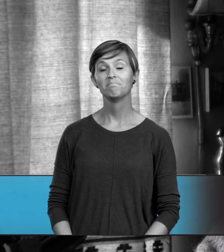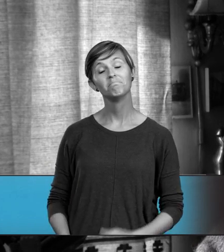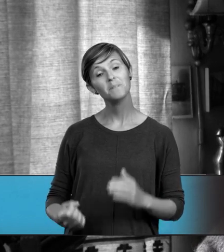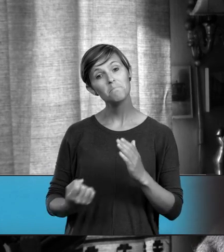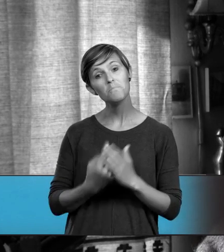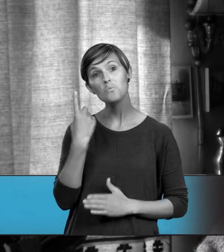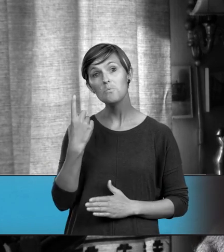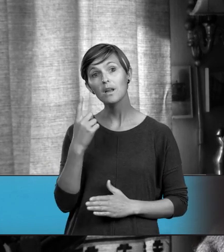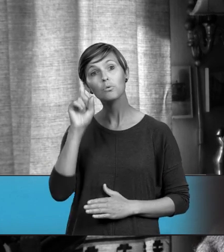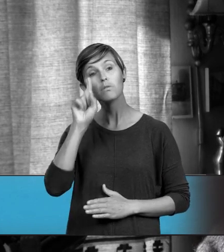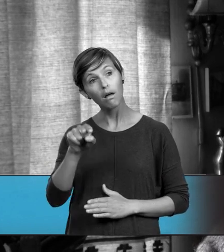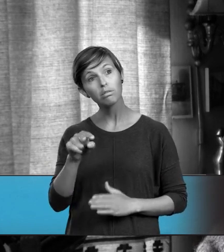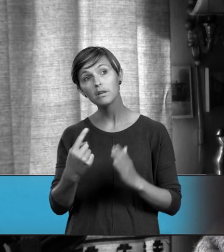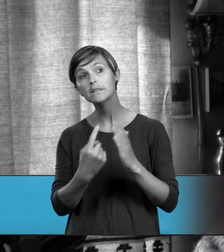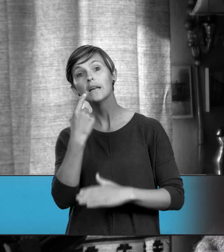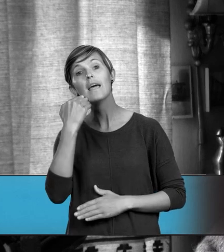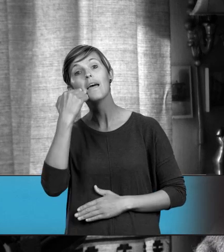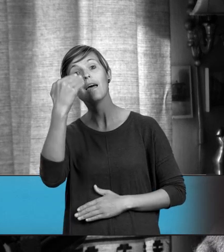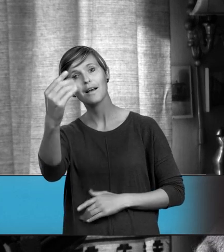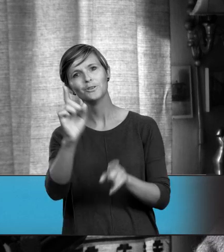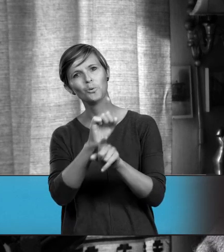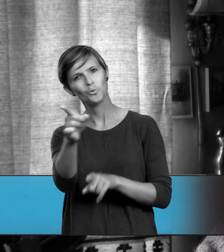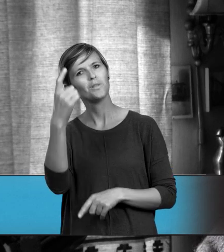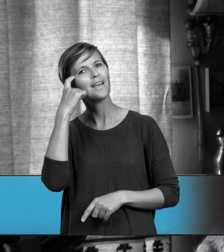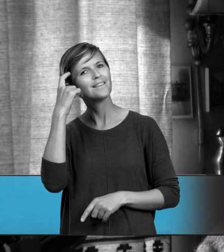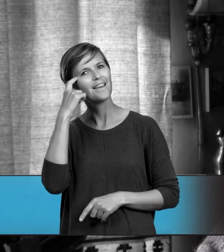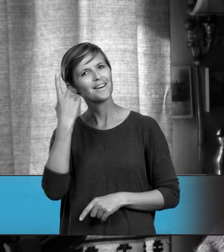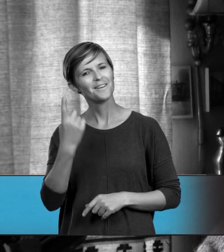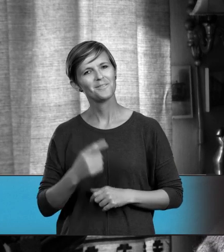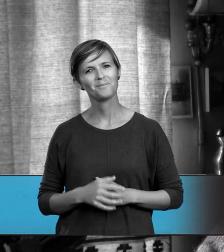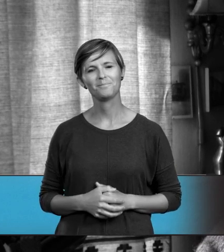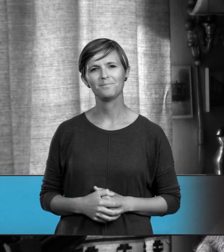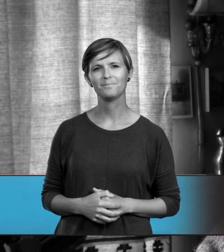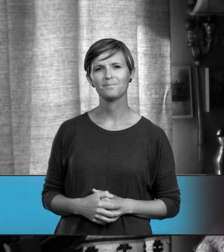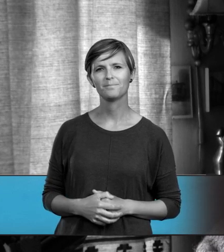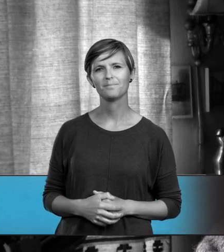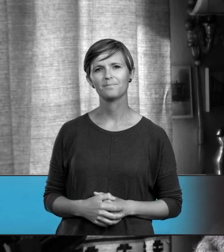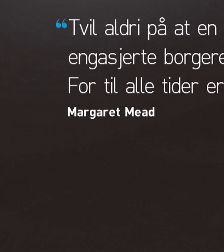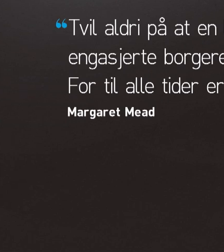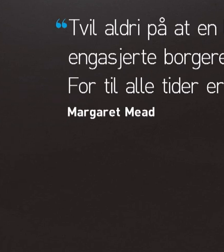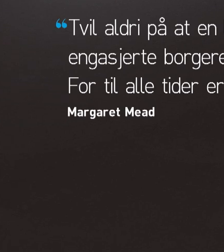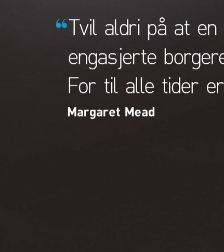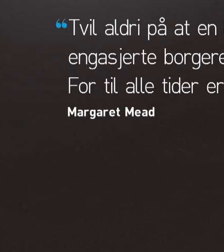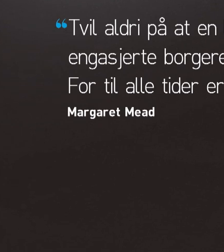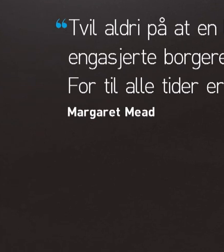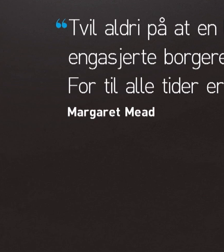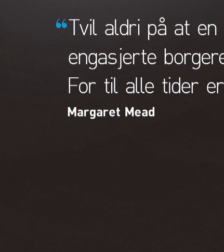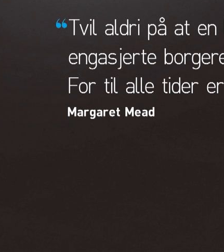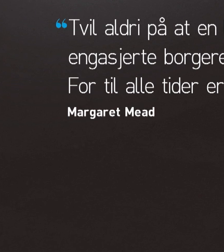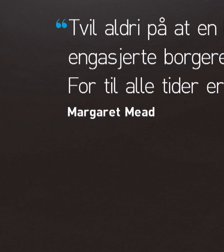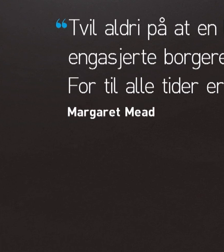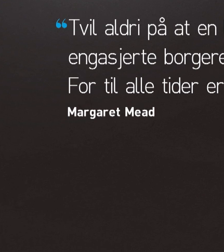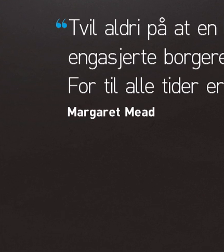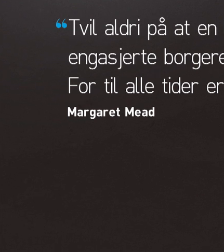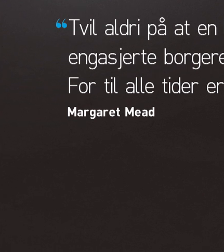Det kan godt hende det ikke er urimelig, og at det blir sånn som du tenker. Tvil